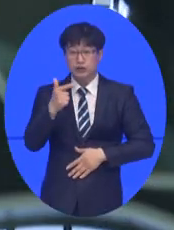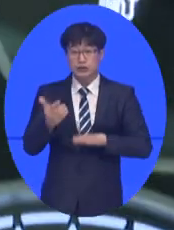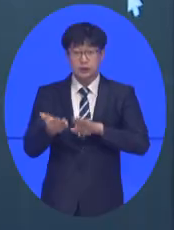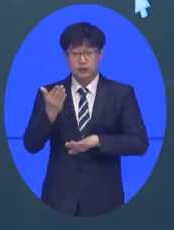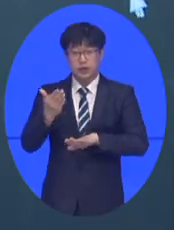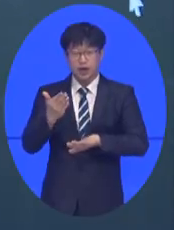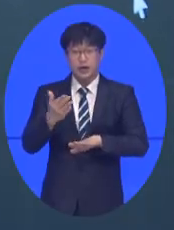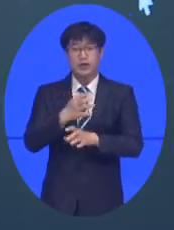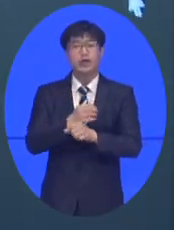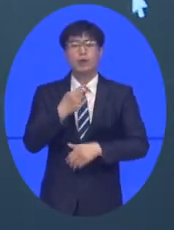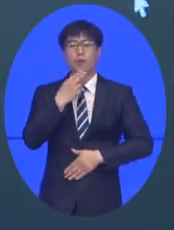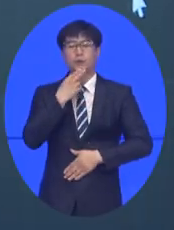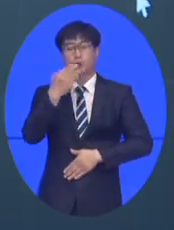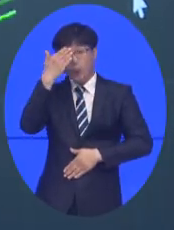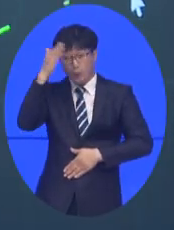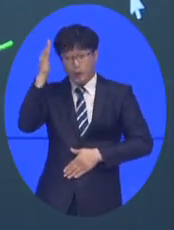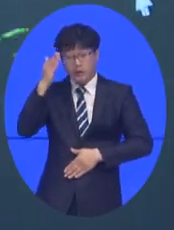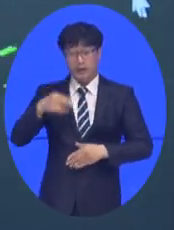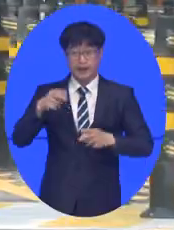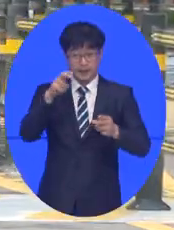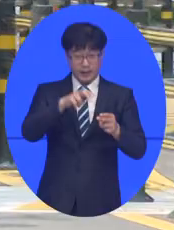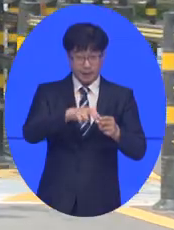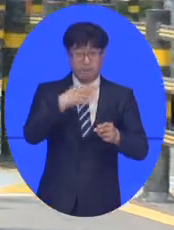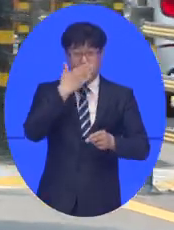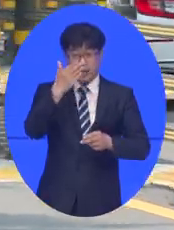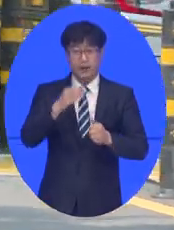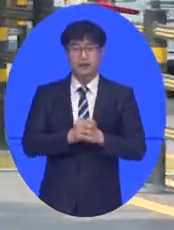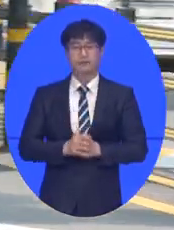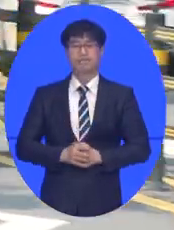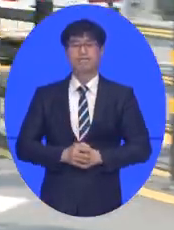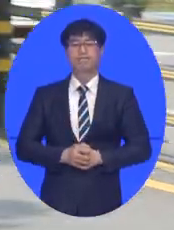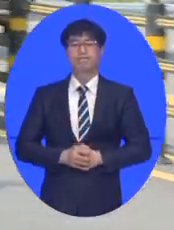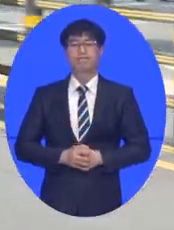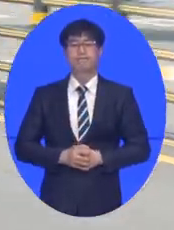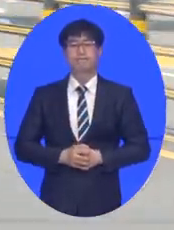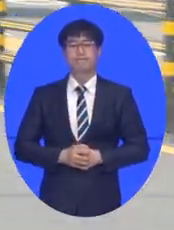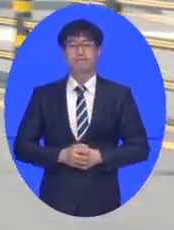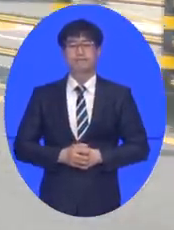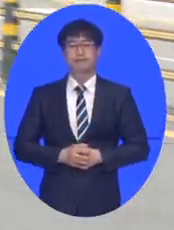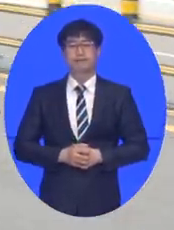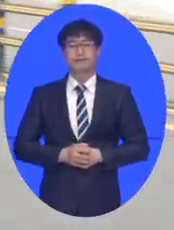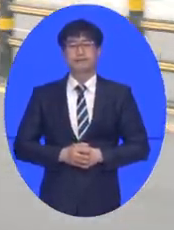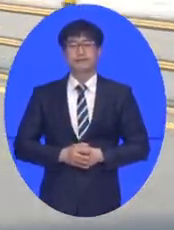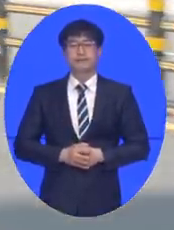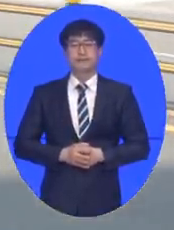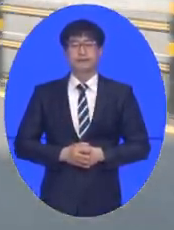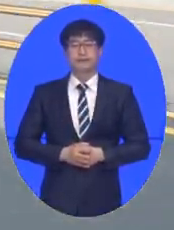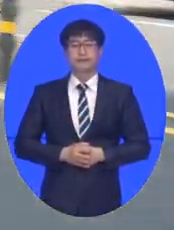누구든지 별도의 예약 없이 무료로 탈 수 있습니다. 경기 GTV 최창순입니다.